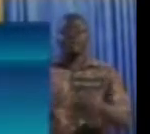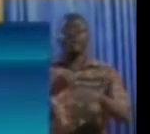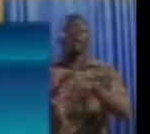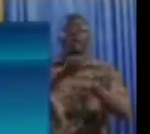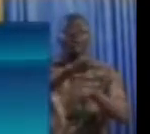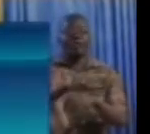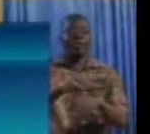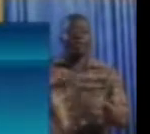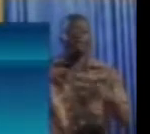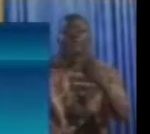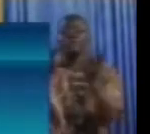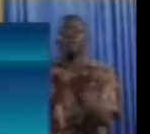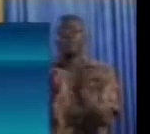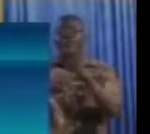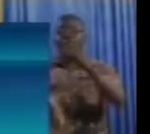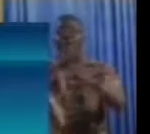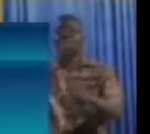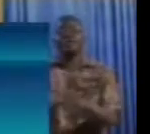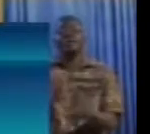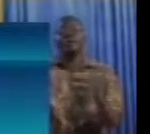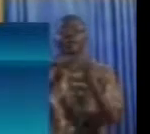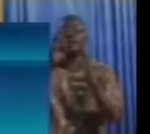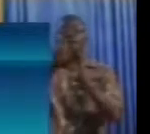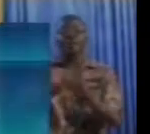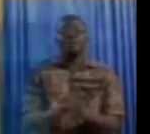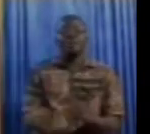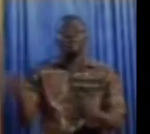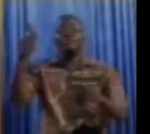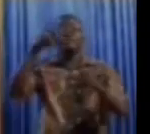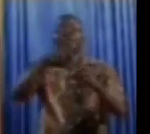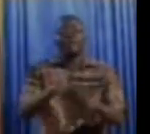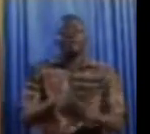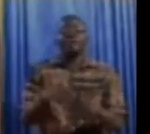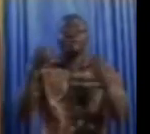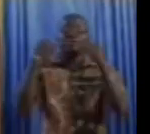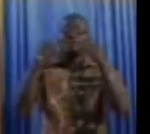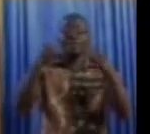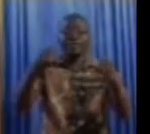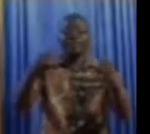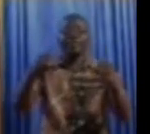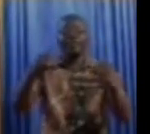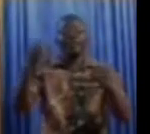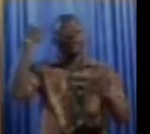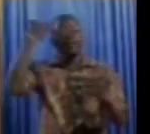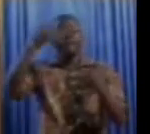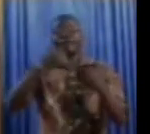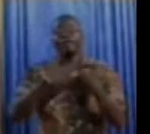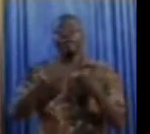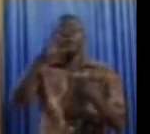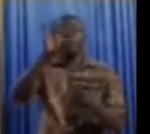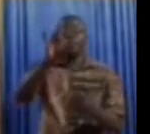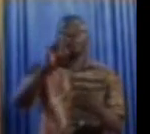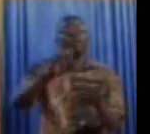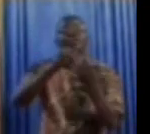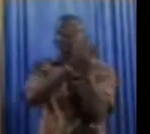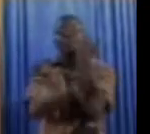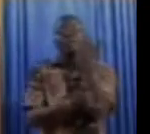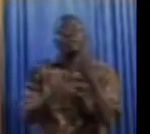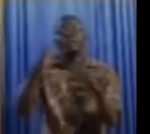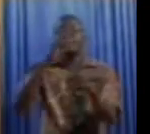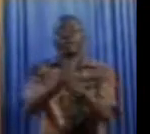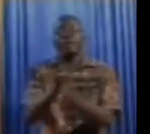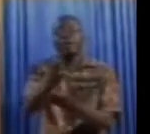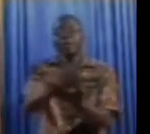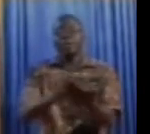Et sur le plan international également, des partenaires ont été informés et il y a 8 pays qui vont prendre part